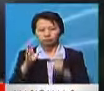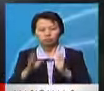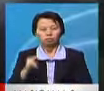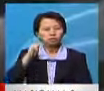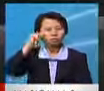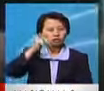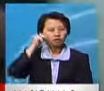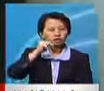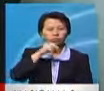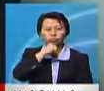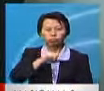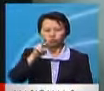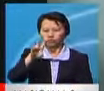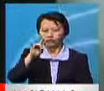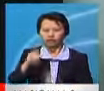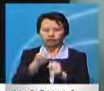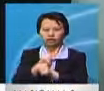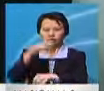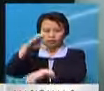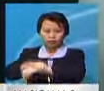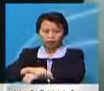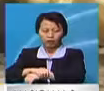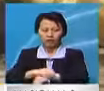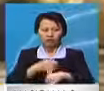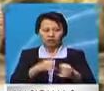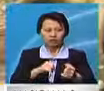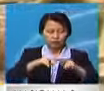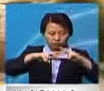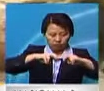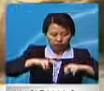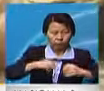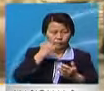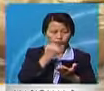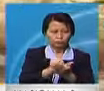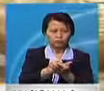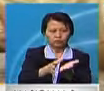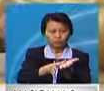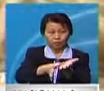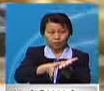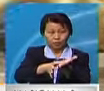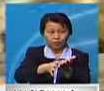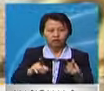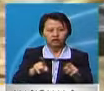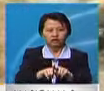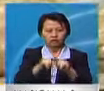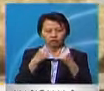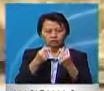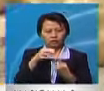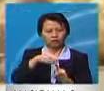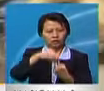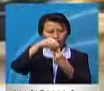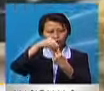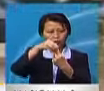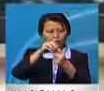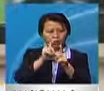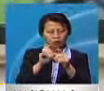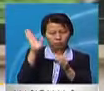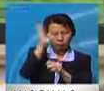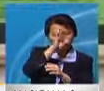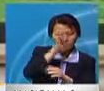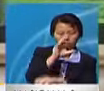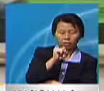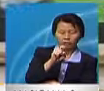Nigeria berusia 28 tahun ditahan anggota Jabatan Siasatan Jenayah Narkotik bersama pasukan khas taktikal Persekutuan Narkotik